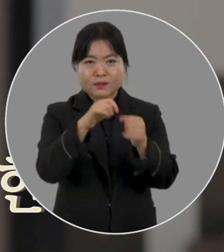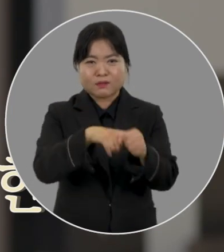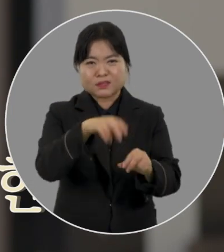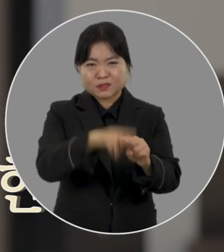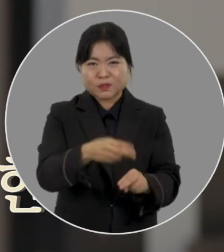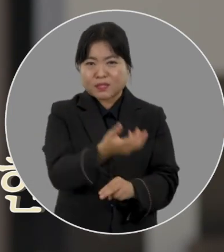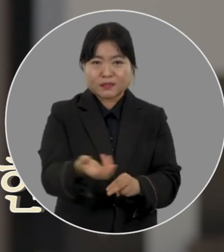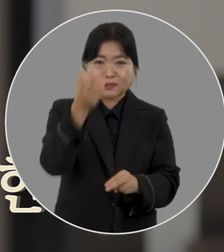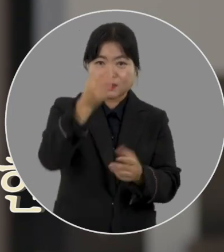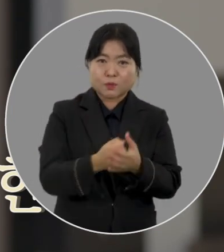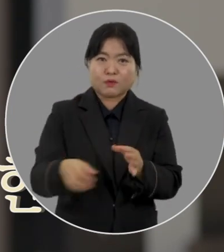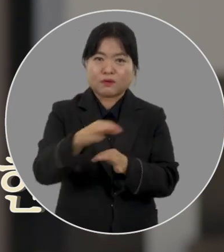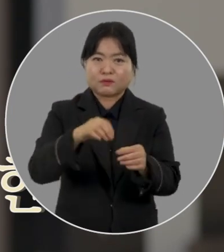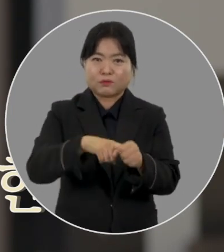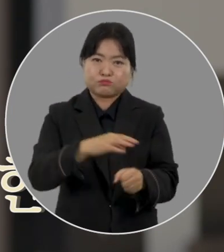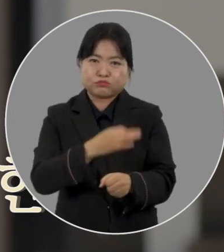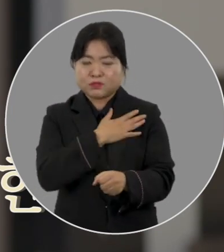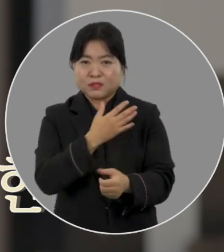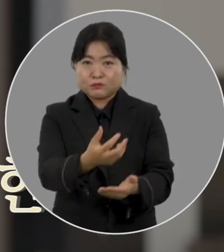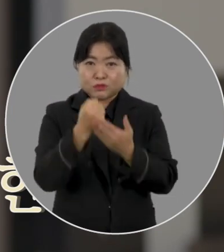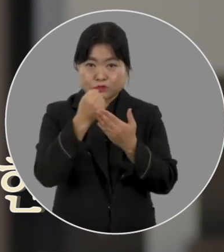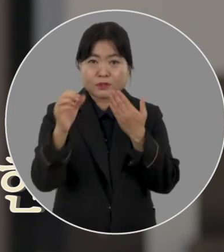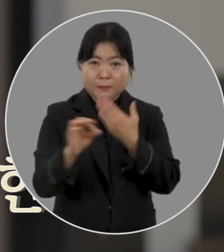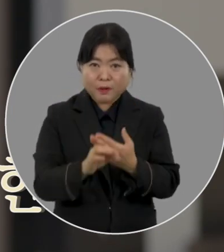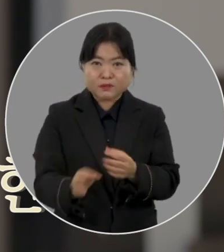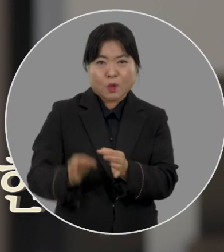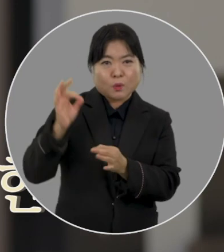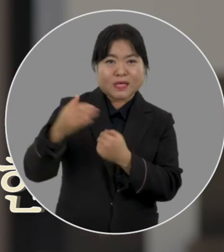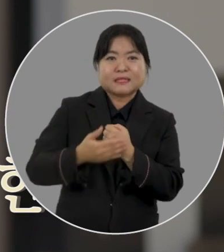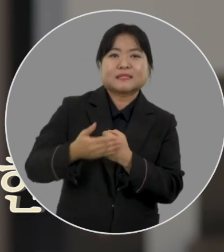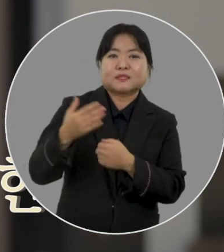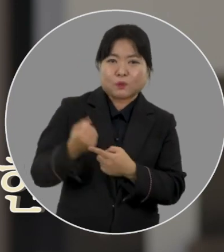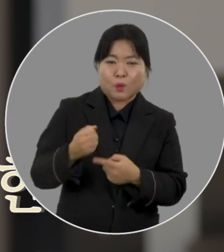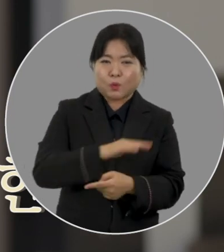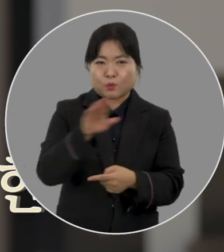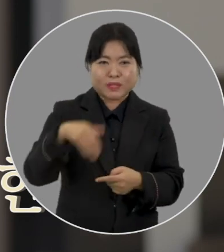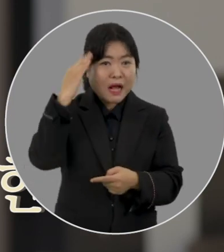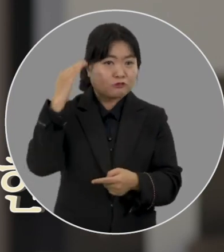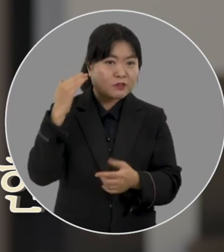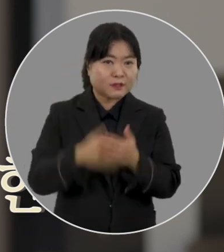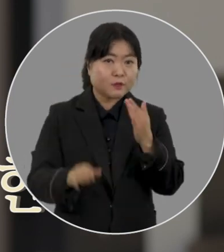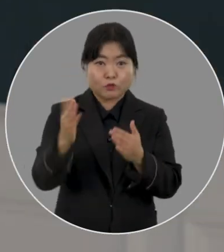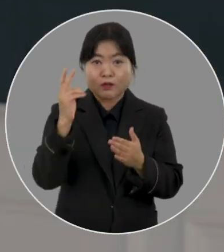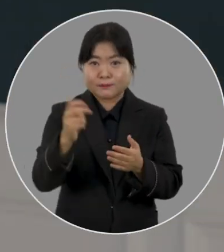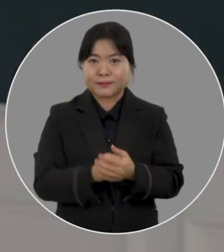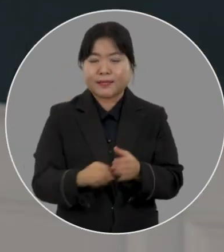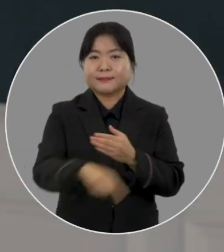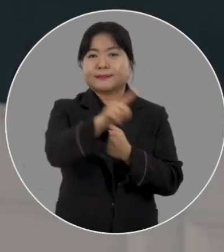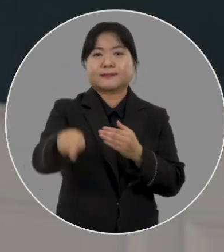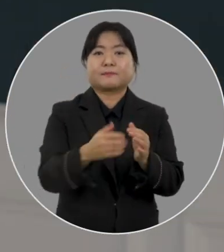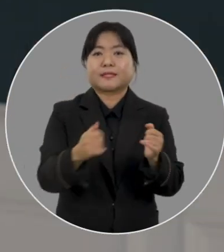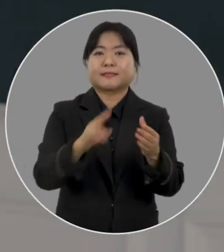지위를 향상시키고 경제적 부를 이룬다면 영원한 은인으로 우리가 남게 될 것입니다. 그